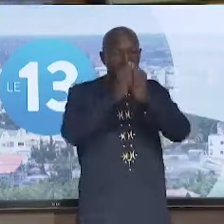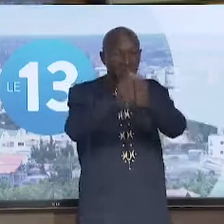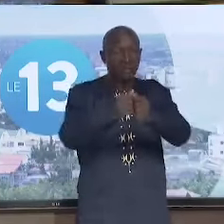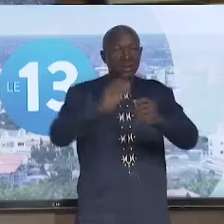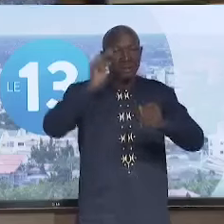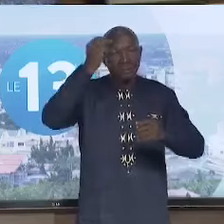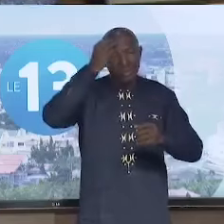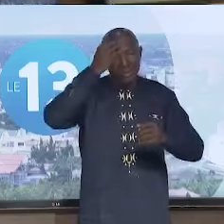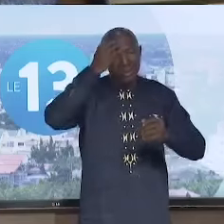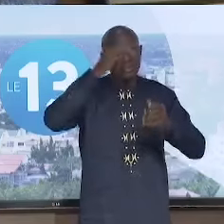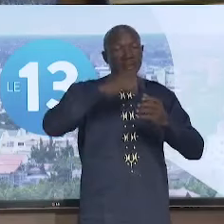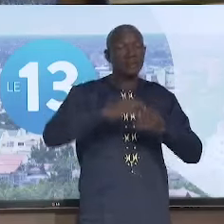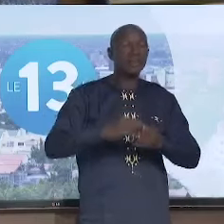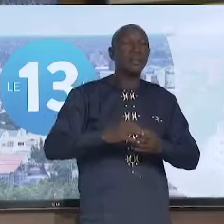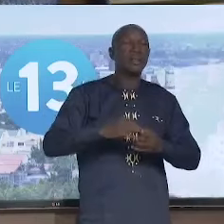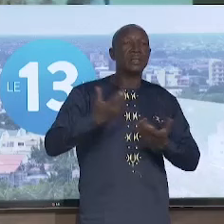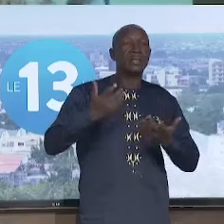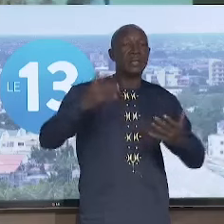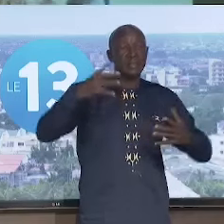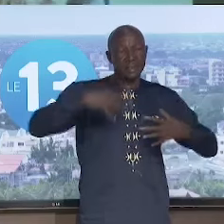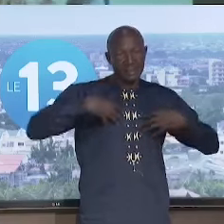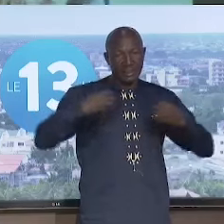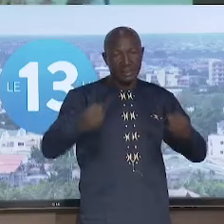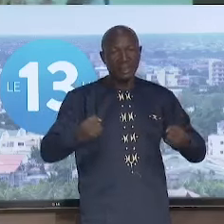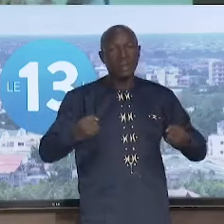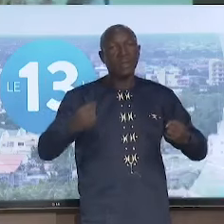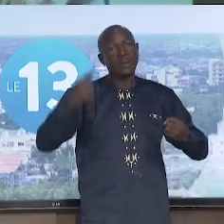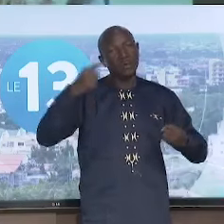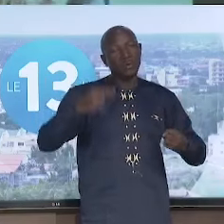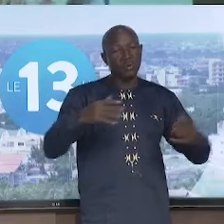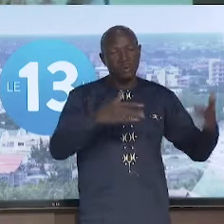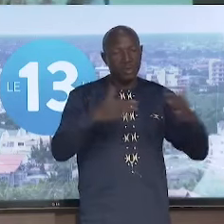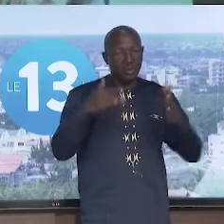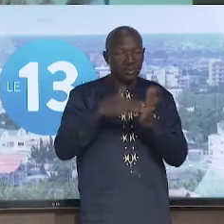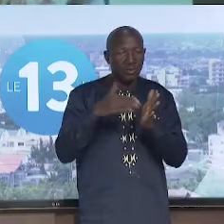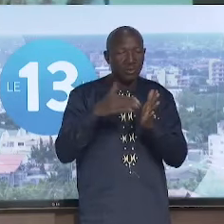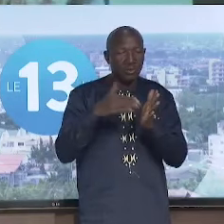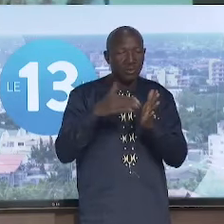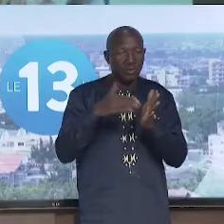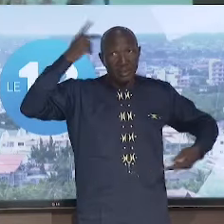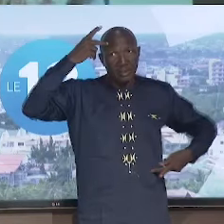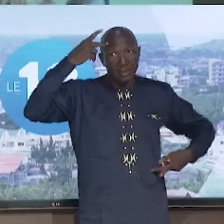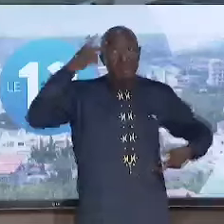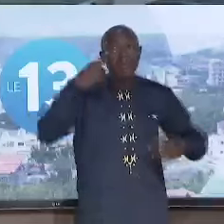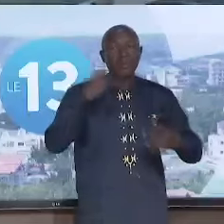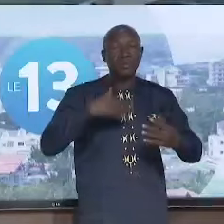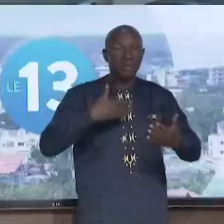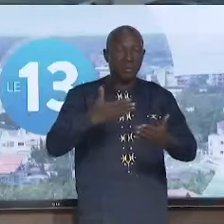Santé dans la lutte contre ces pathologies aux conséquences souvent fâcheuses.